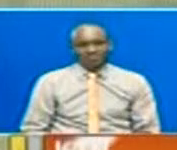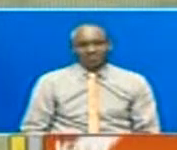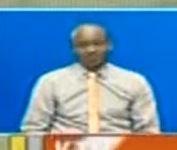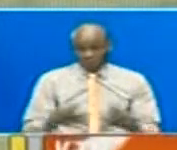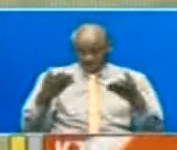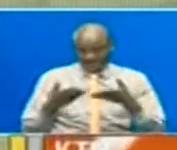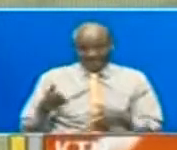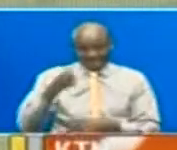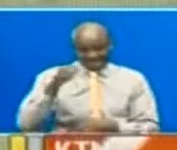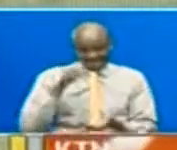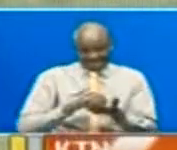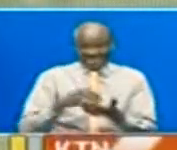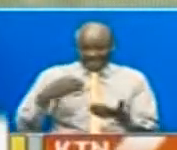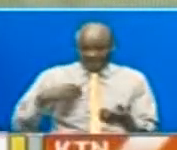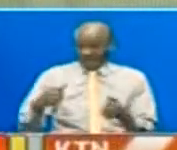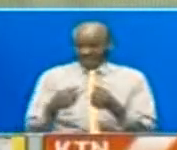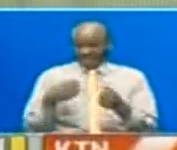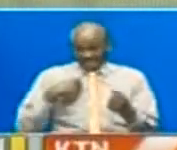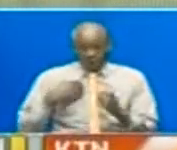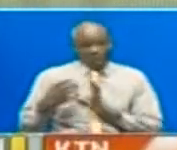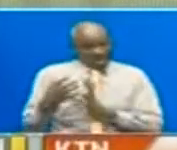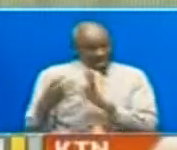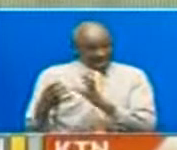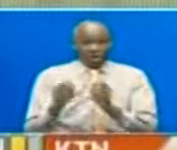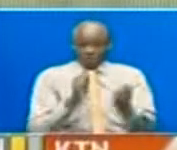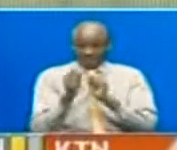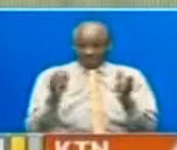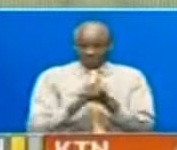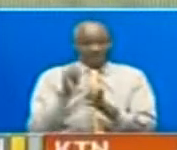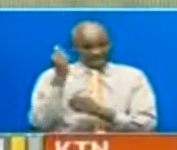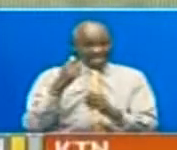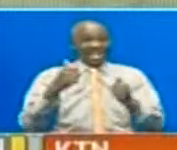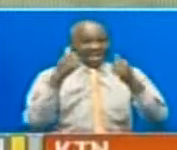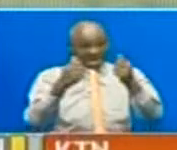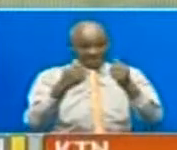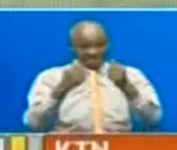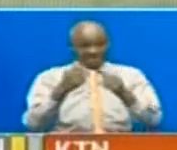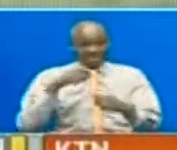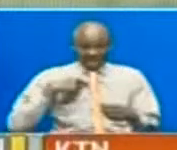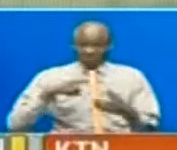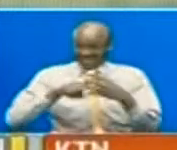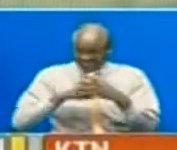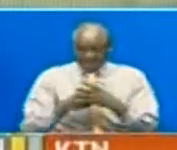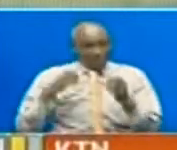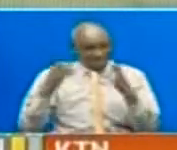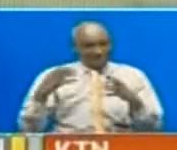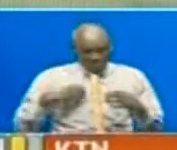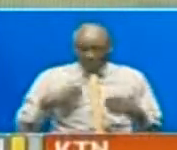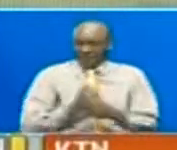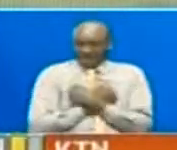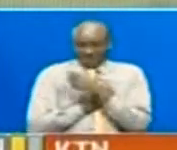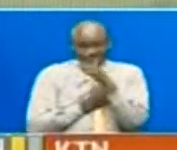Na mkaribu tena mtazamaji. Kinyang’anyiro cha mchezo wa raga kuwania taji la Kenya Cup kinazidi kuwasisimua wengi,